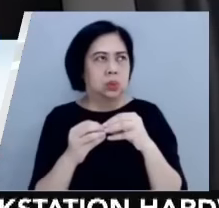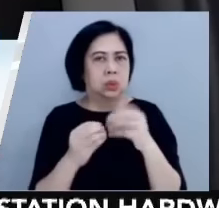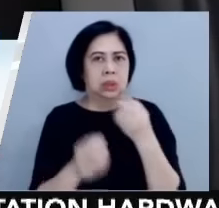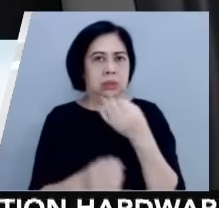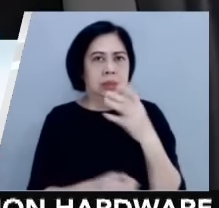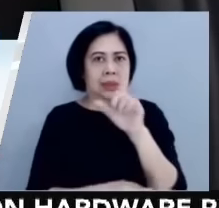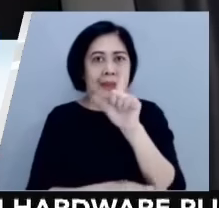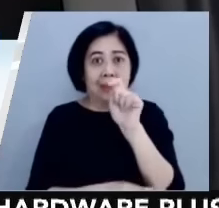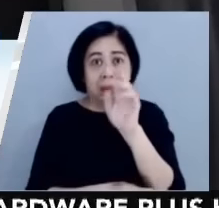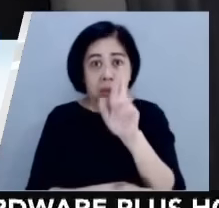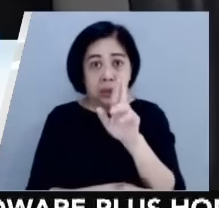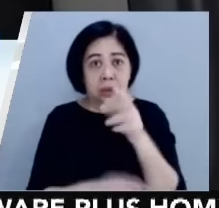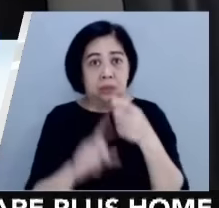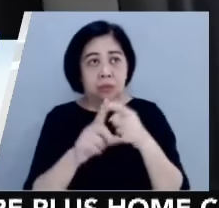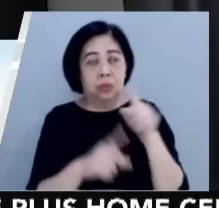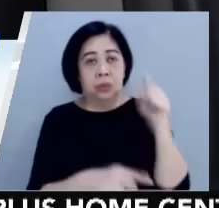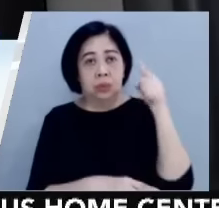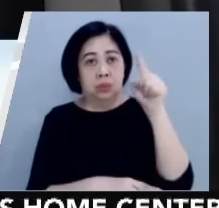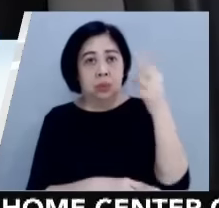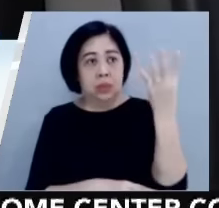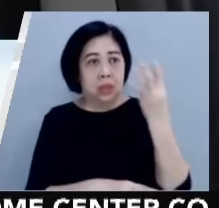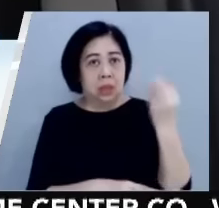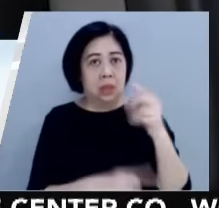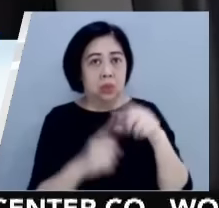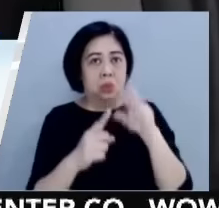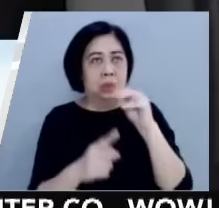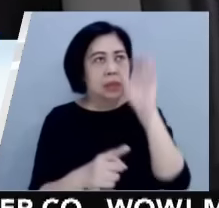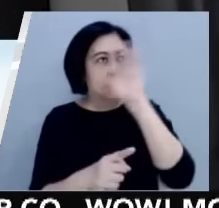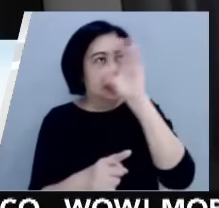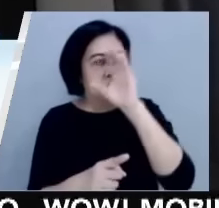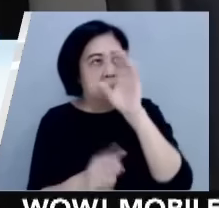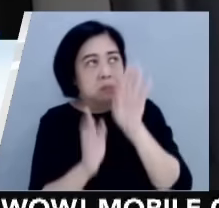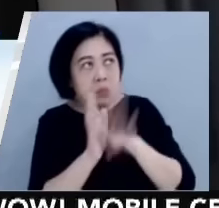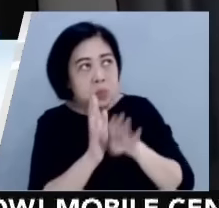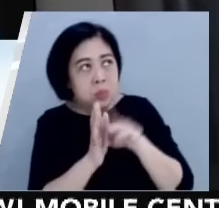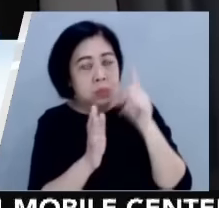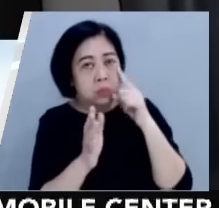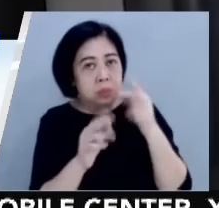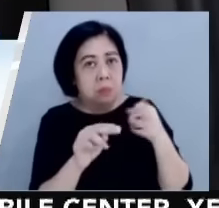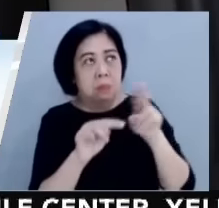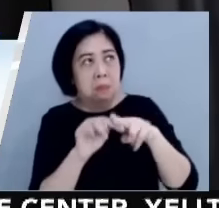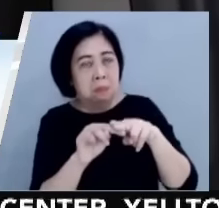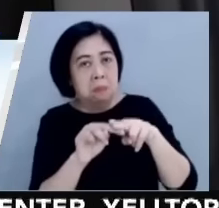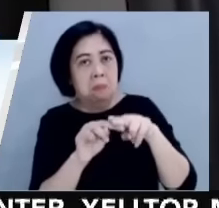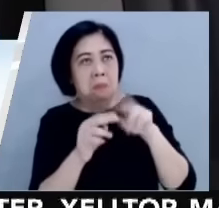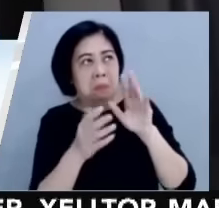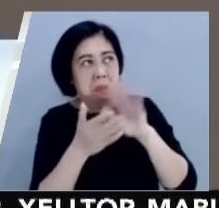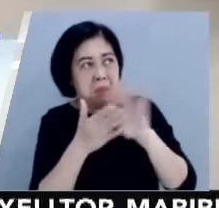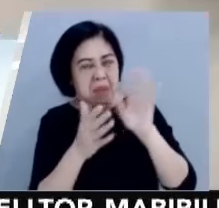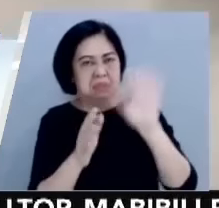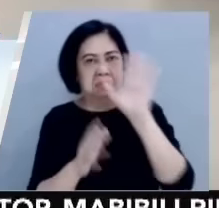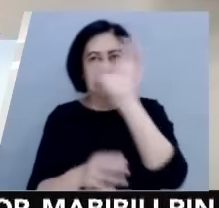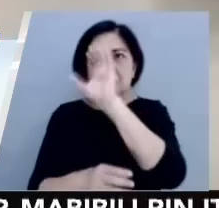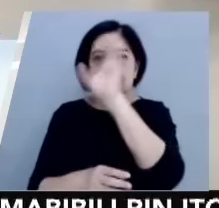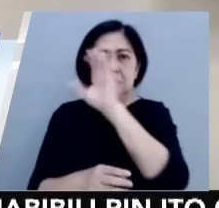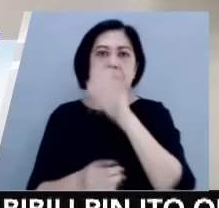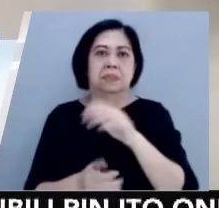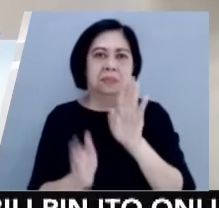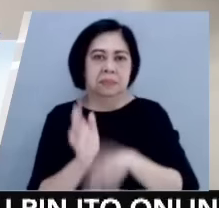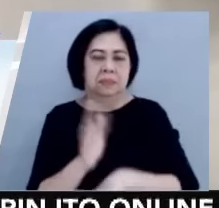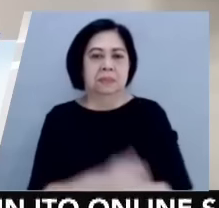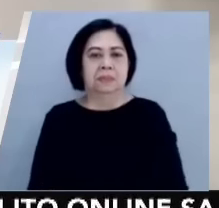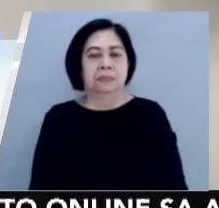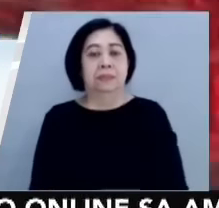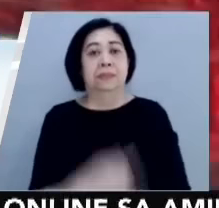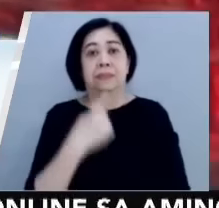mula Batangas papuntang Manila. Kung saan mura, pag tumaas talaga kung saan mura, yun yung pinipili. Ayon sa